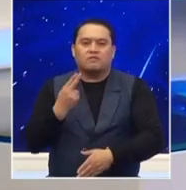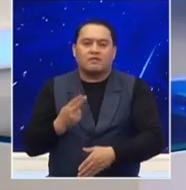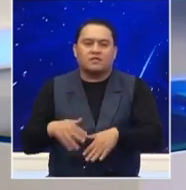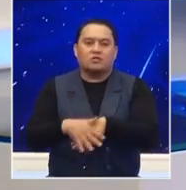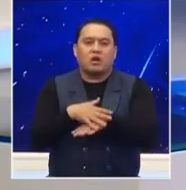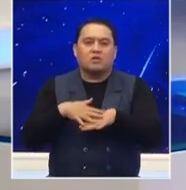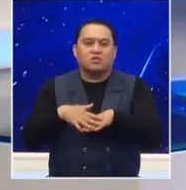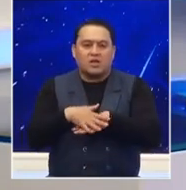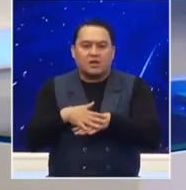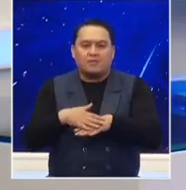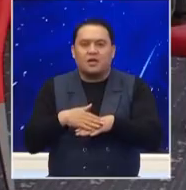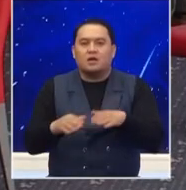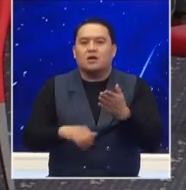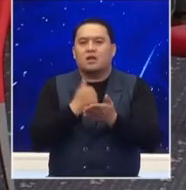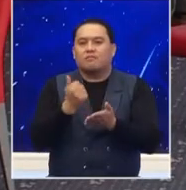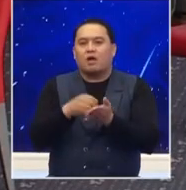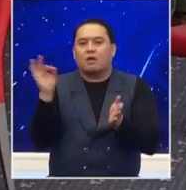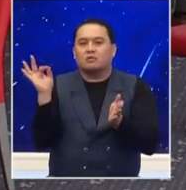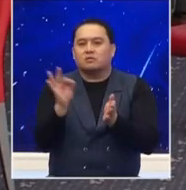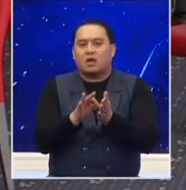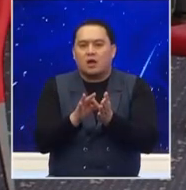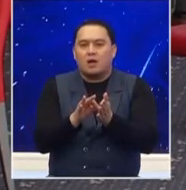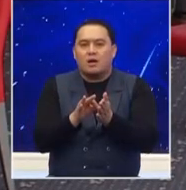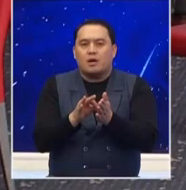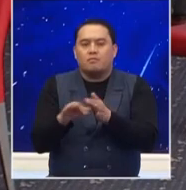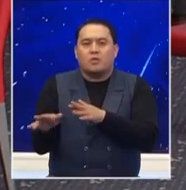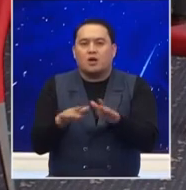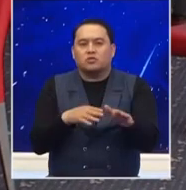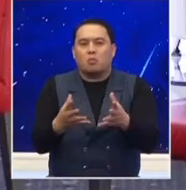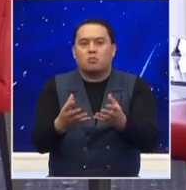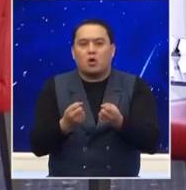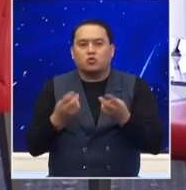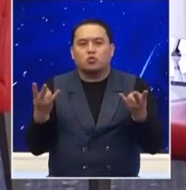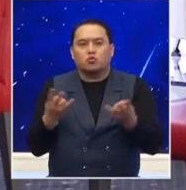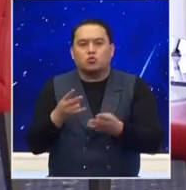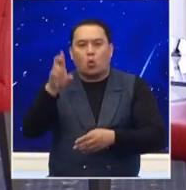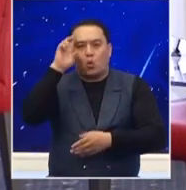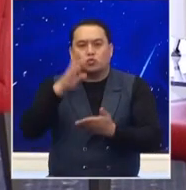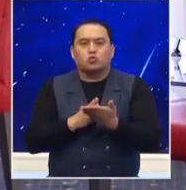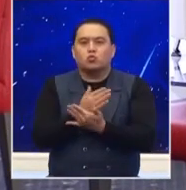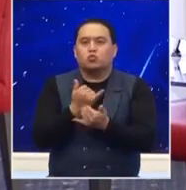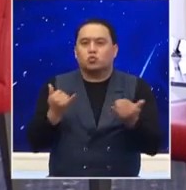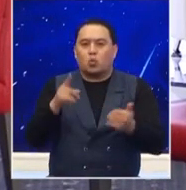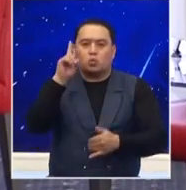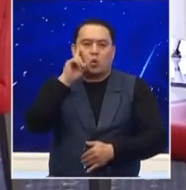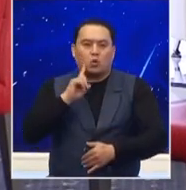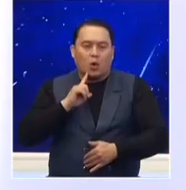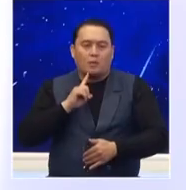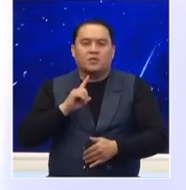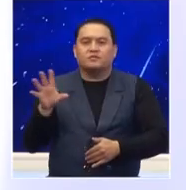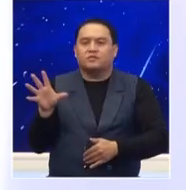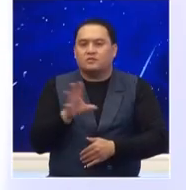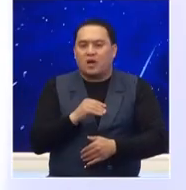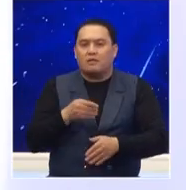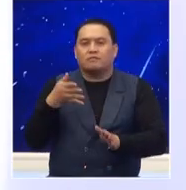по цифровизации населения. Главная цель – сделать процесс получения необходимых госуслуг доступным, а